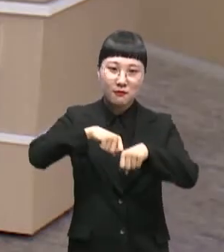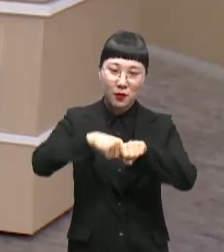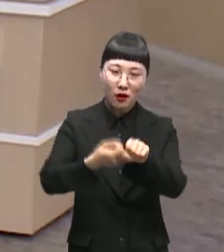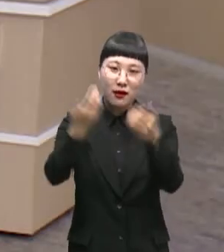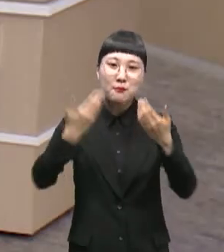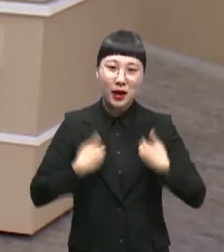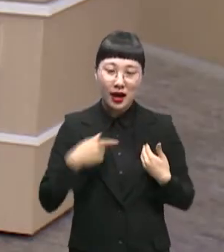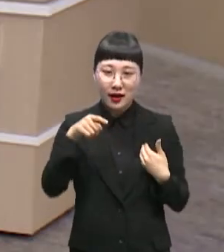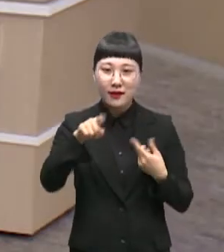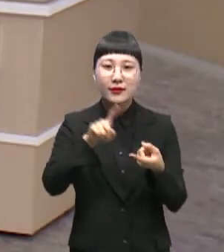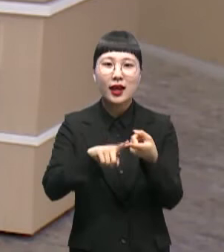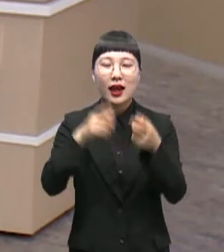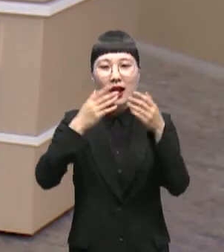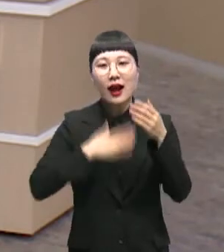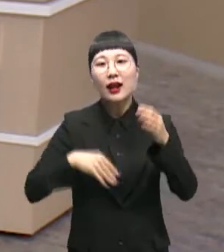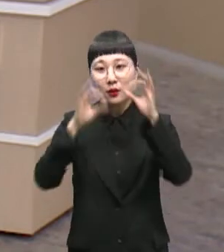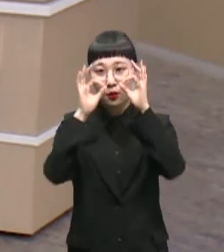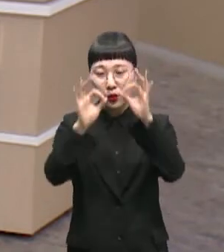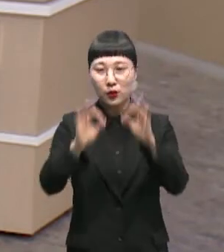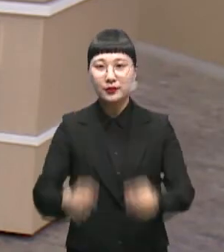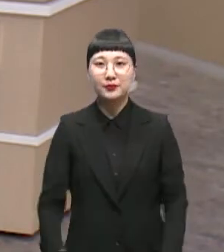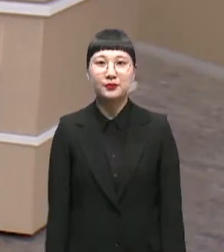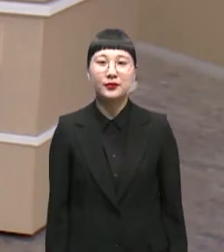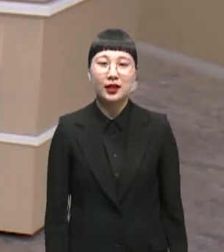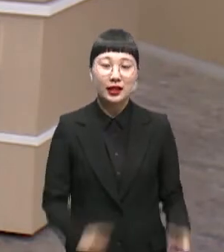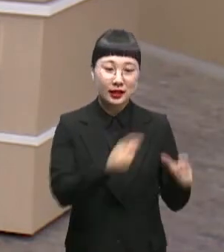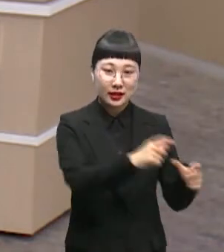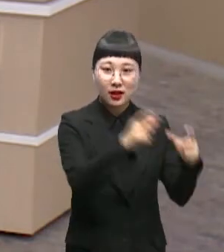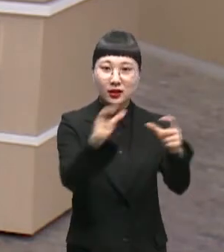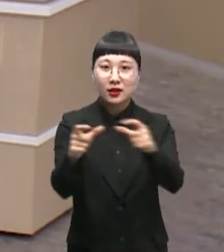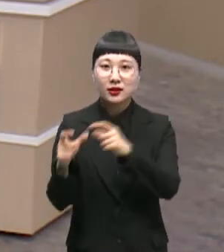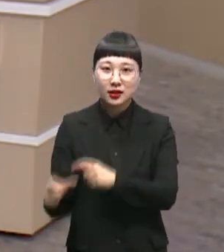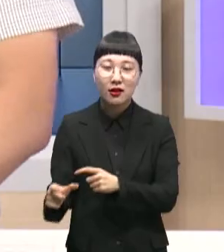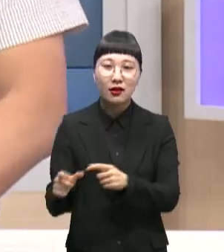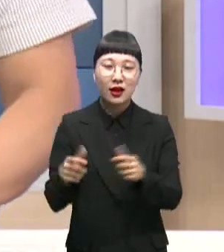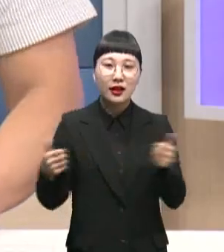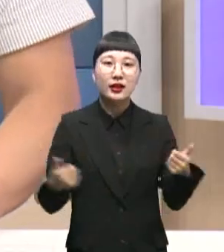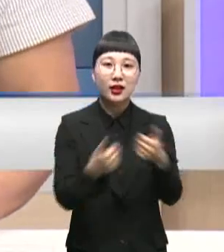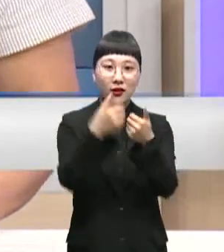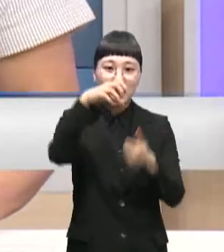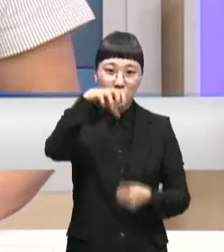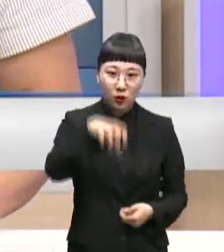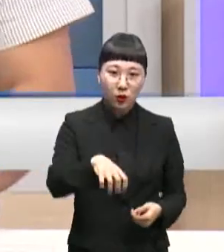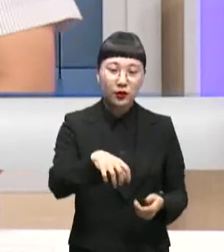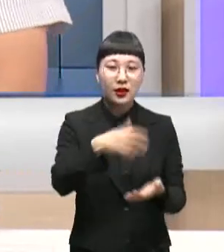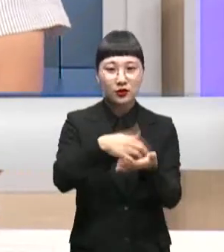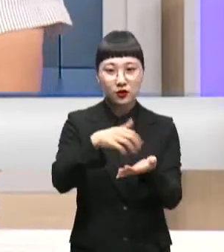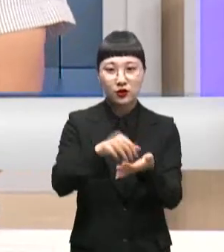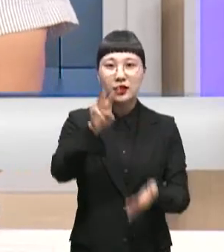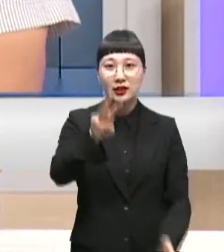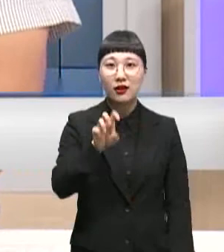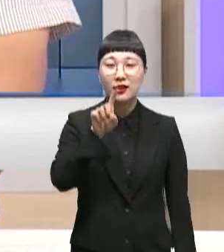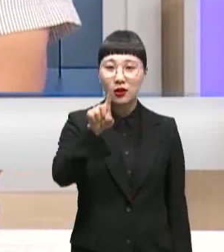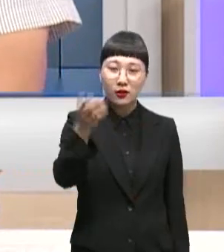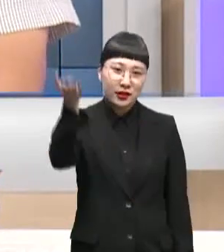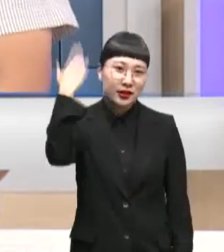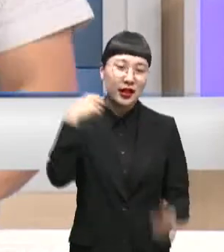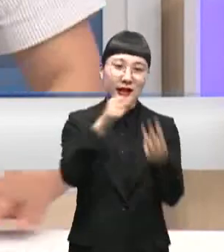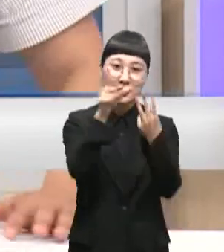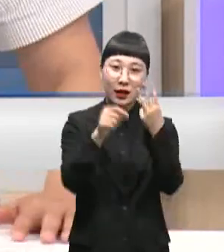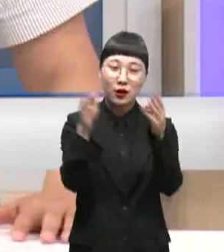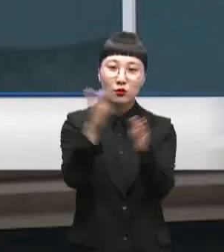전해주시죠 4 시장의 절개 같이 역내 장애인 경의 단체 31 곳을 대상으로 지난 3월부터 이달까지